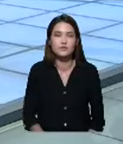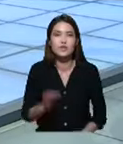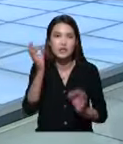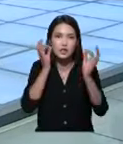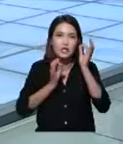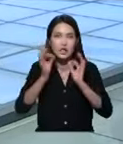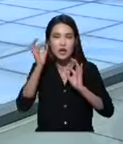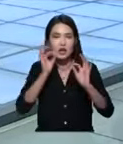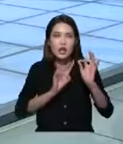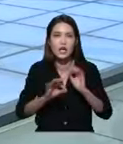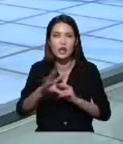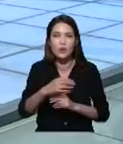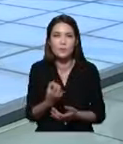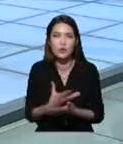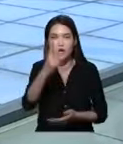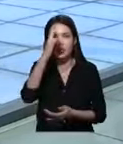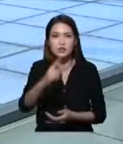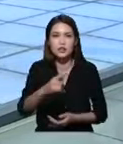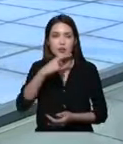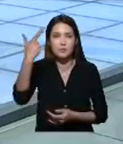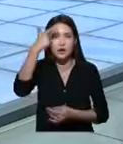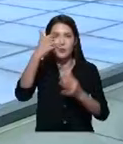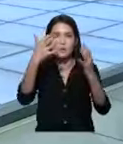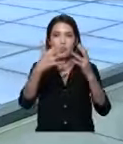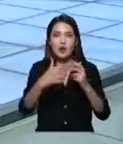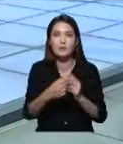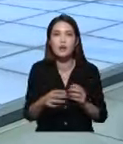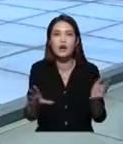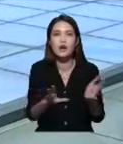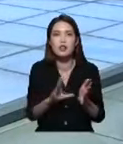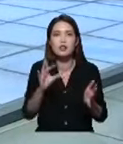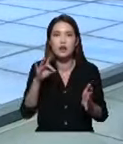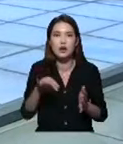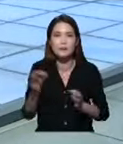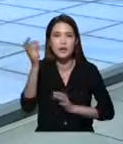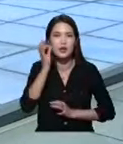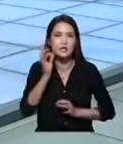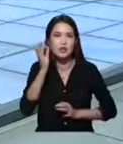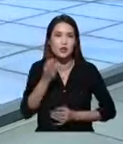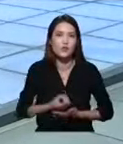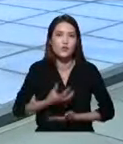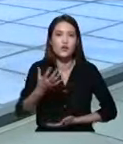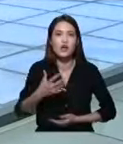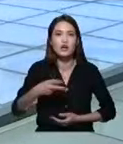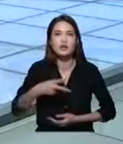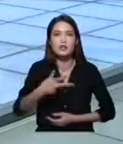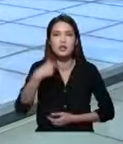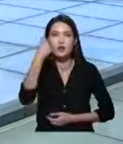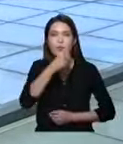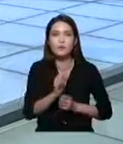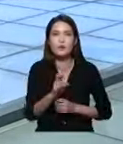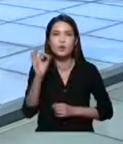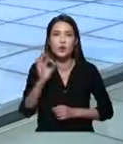Кондитерские изделия подорожали в Казахстане. По данным аналитиков портала EnergyProm, сладости выросли в цене в 2023 году на